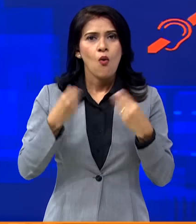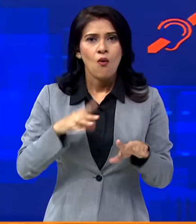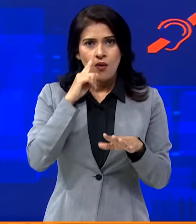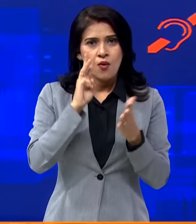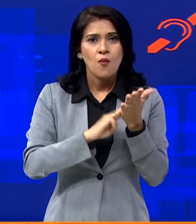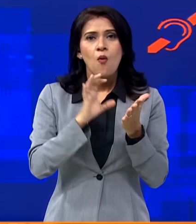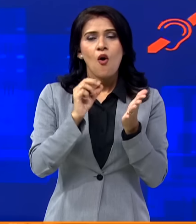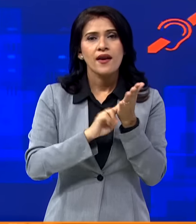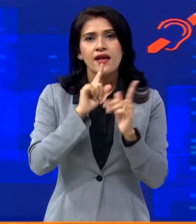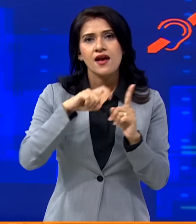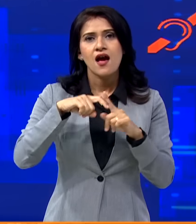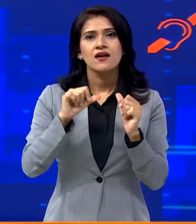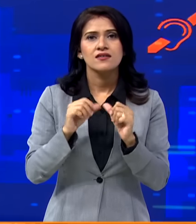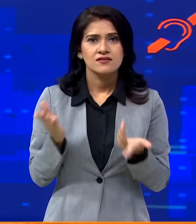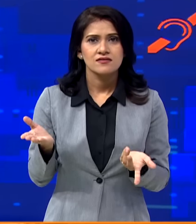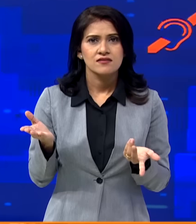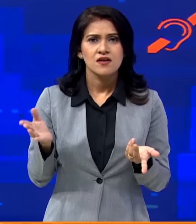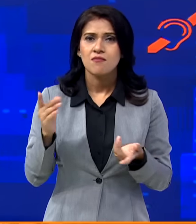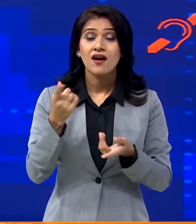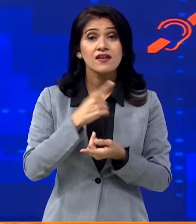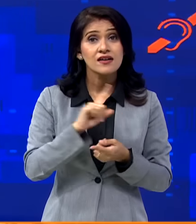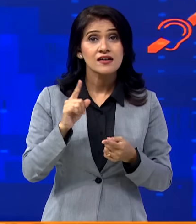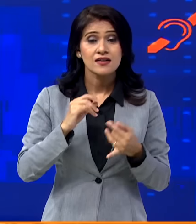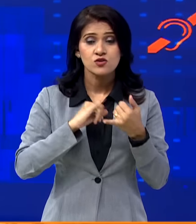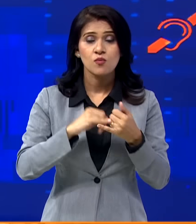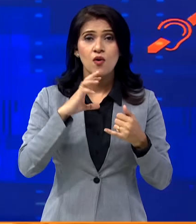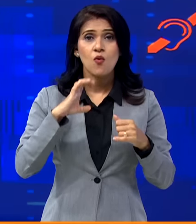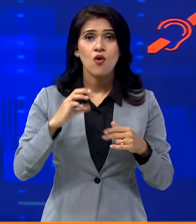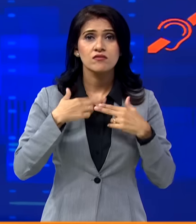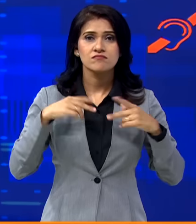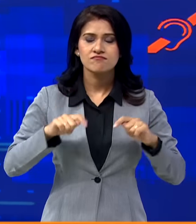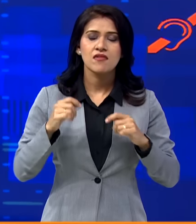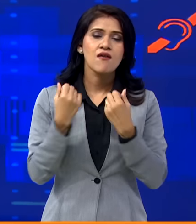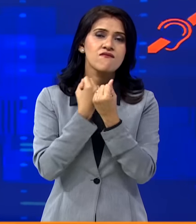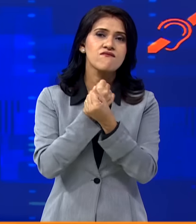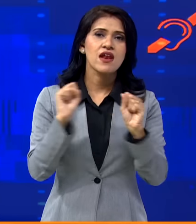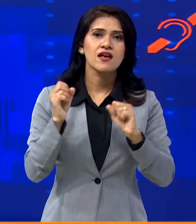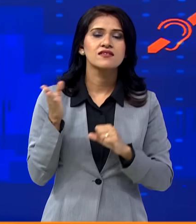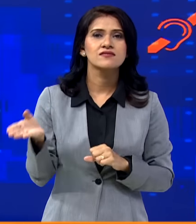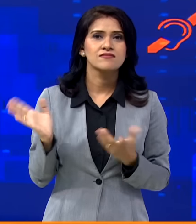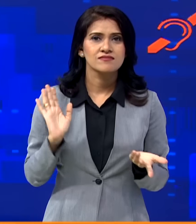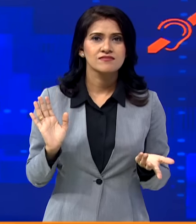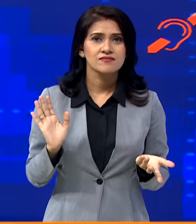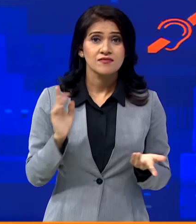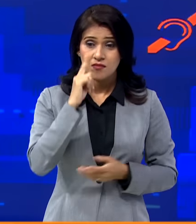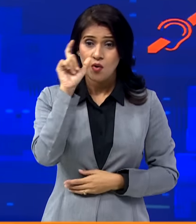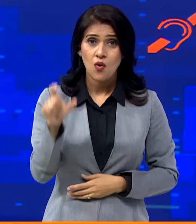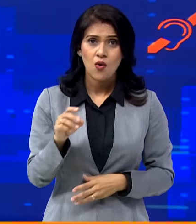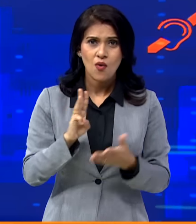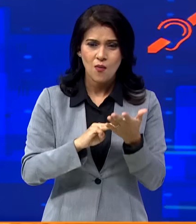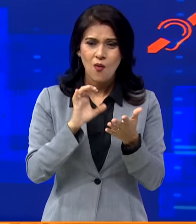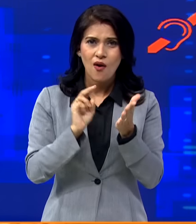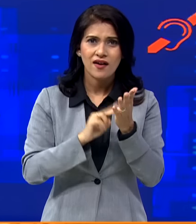की सर्वोच्च अदालत ने उसे बरी कर दिया मोनिका बेदी को मोनिका बेदी होने का प्रिविलेज मत